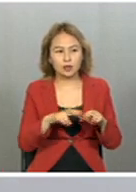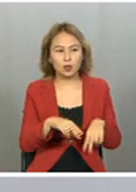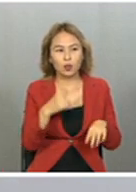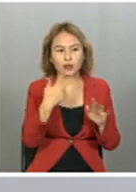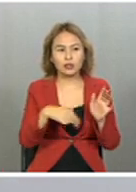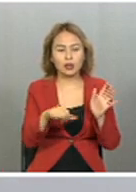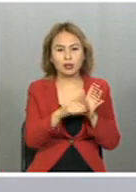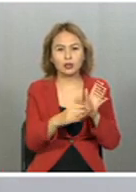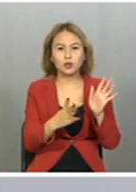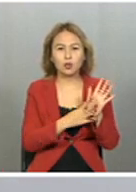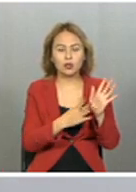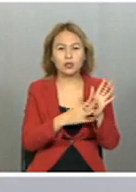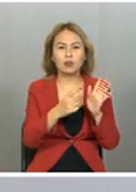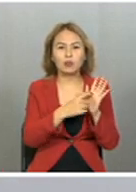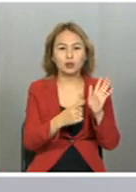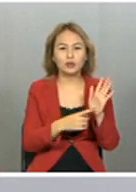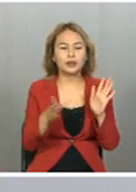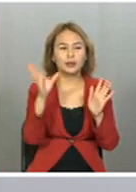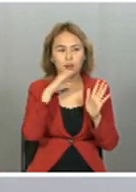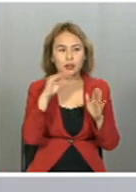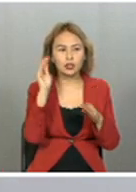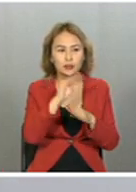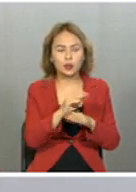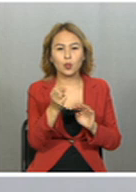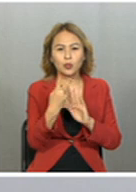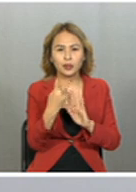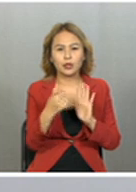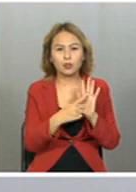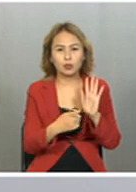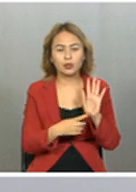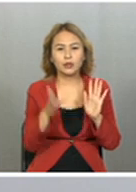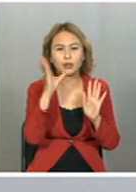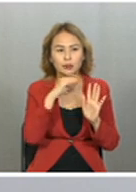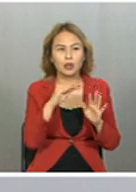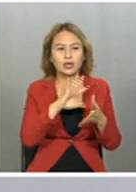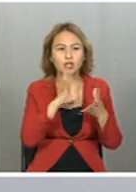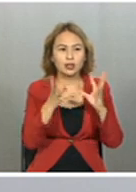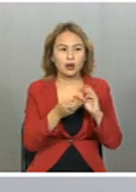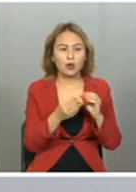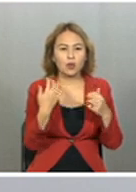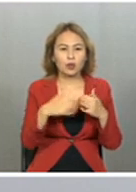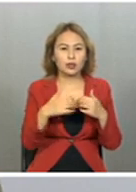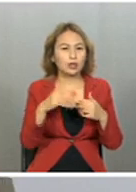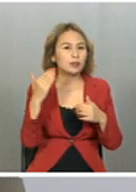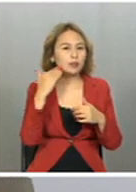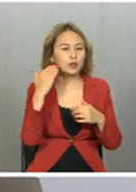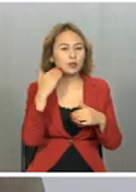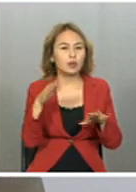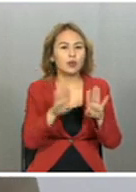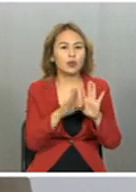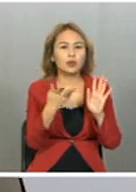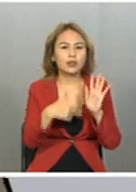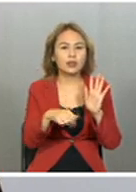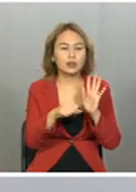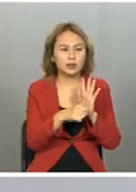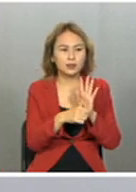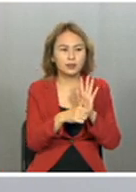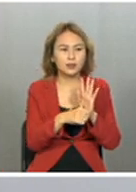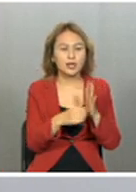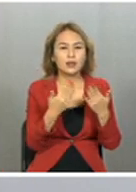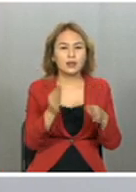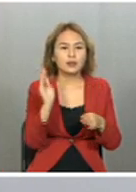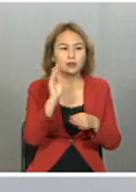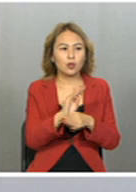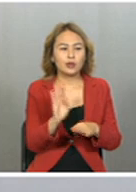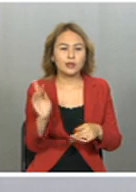9-ға бөлінеді және 12-ге де бөлінеді. Демек, ортақ бөлім бізде 36 болады. Енді осыған